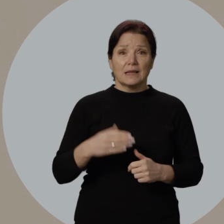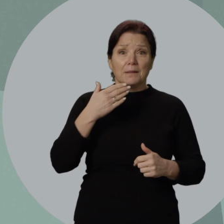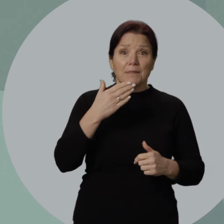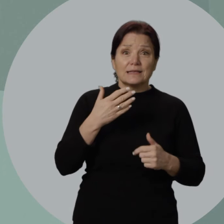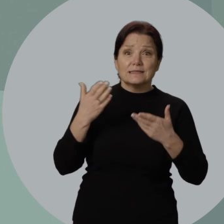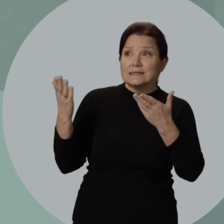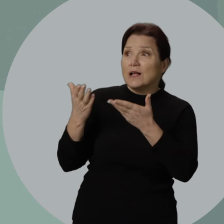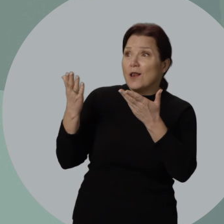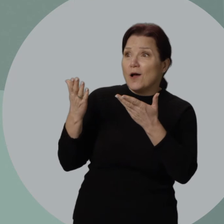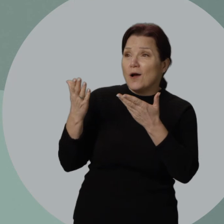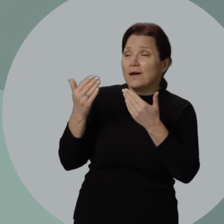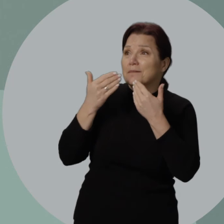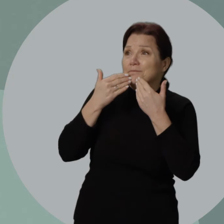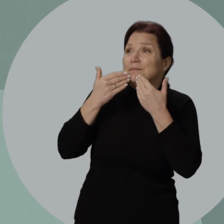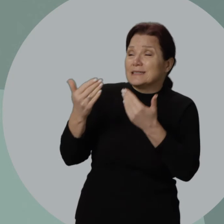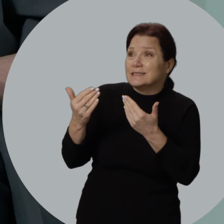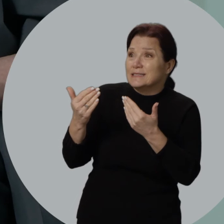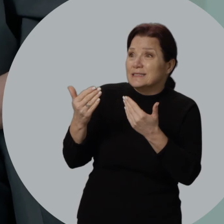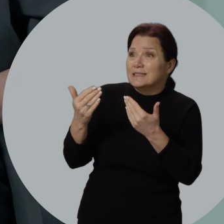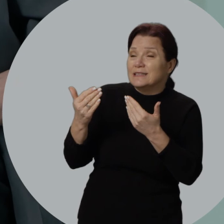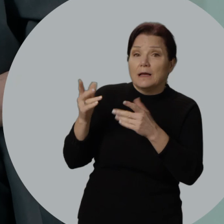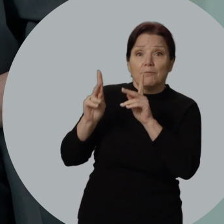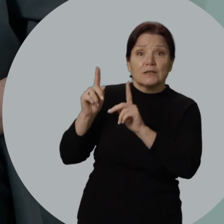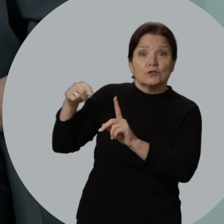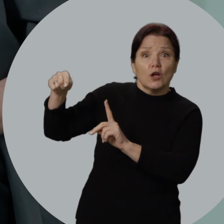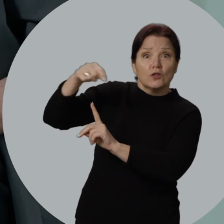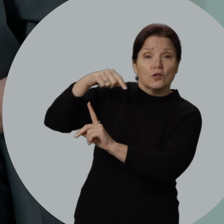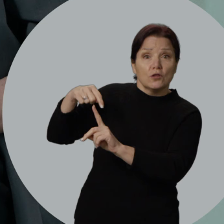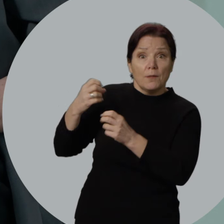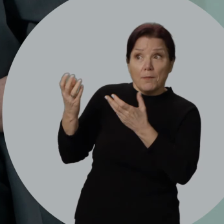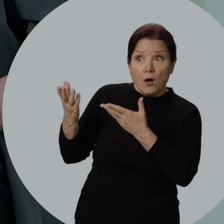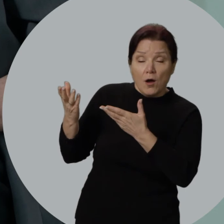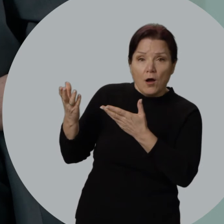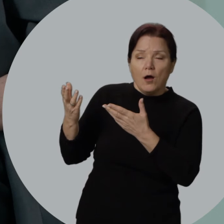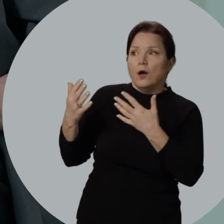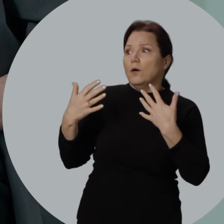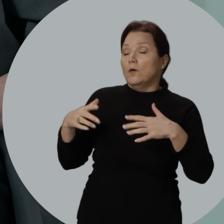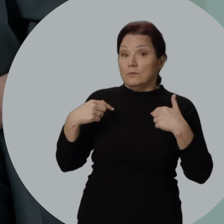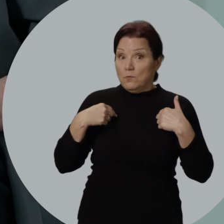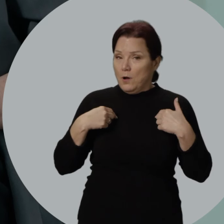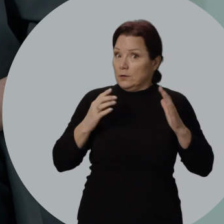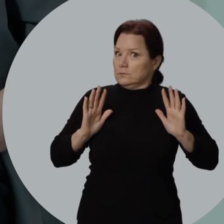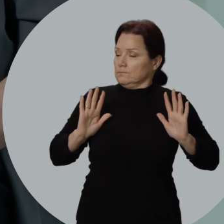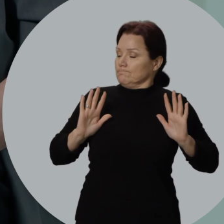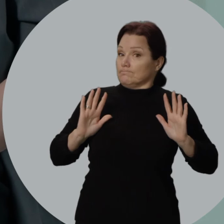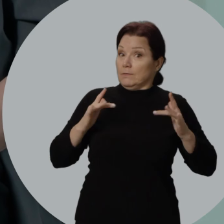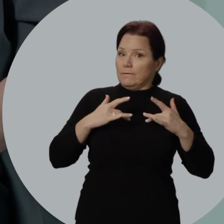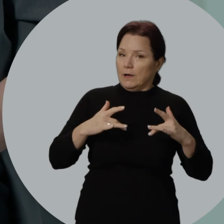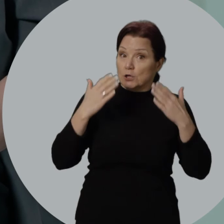Merci d'être là. Merci d'exister. Si je n'avais pas eu ces gens-là à l'entour de moi, je ne sais pas.